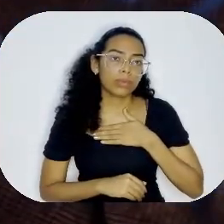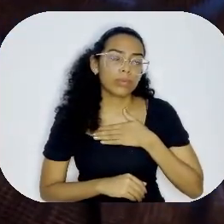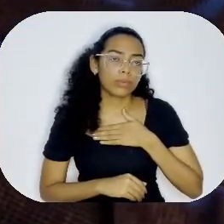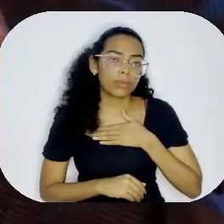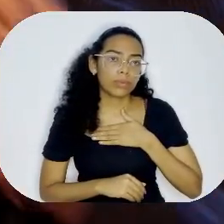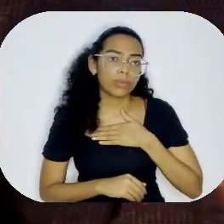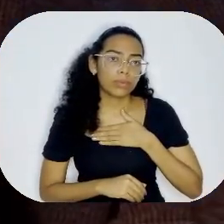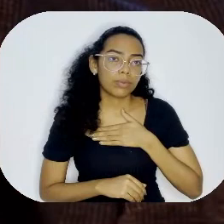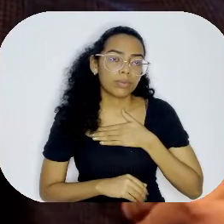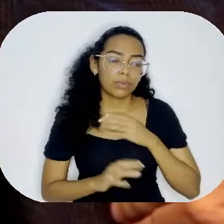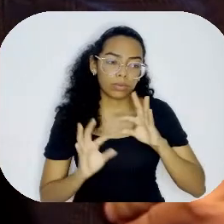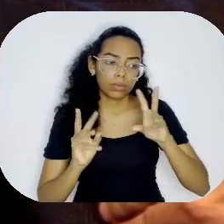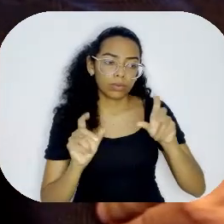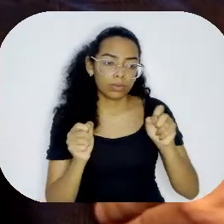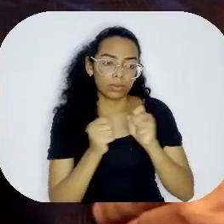Gosta cantar